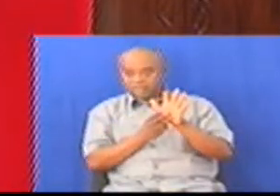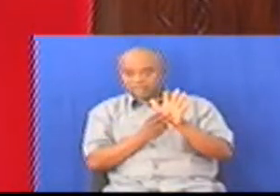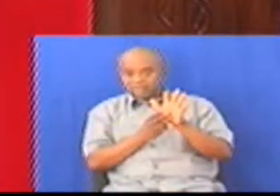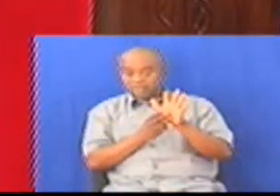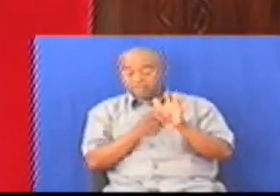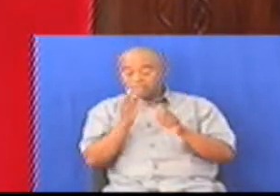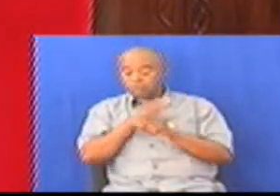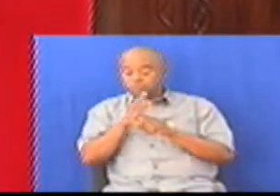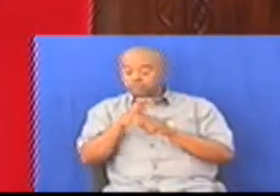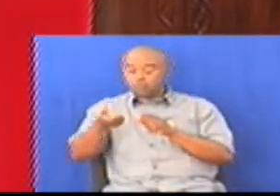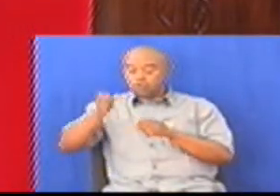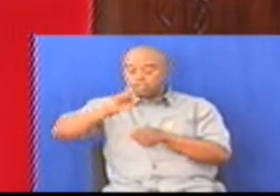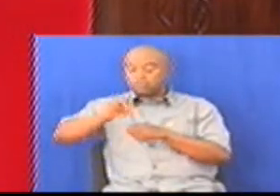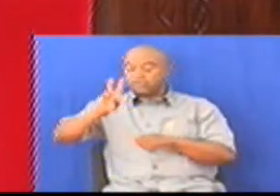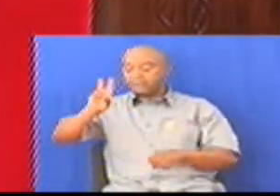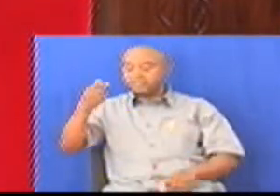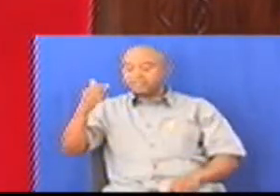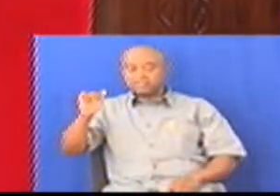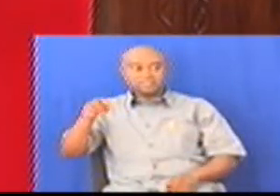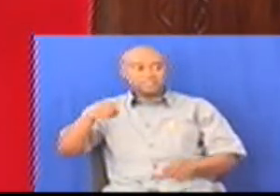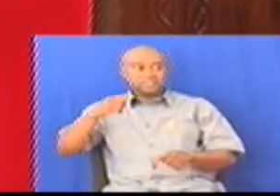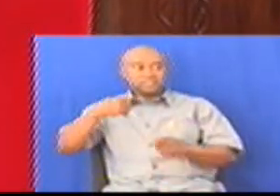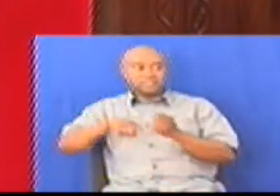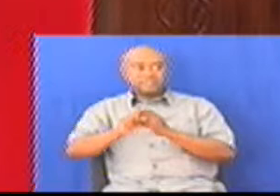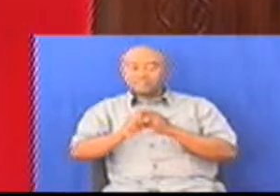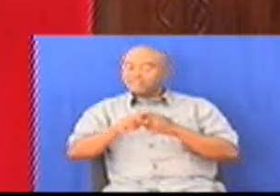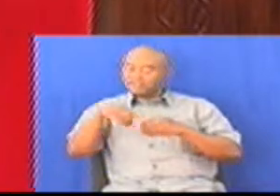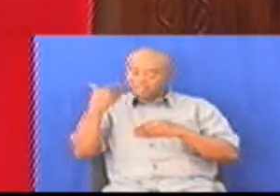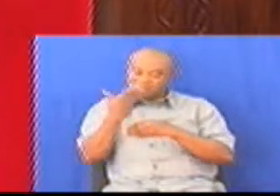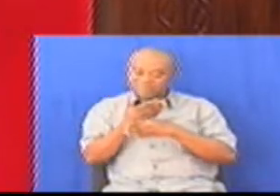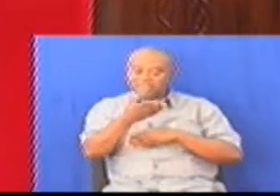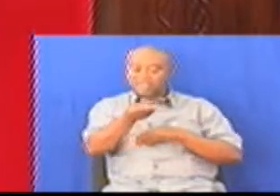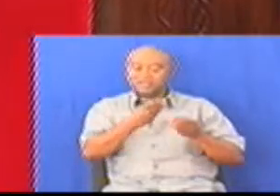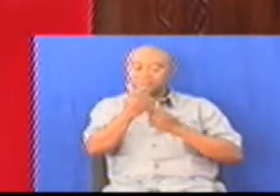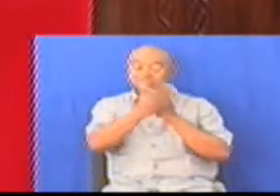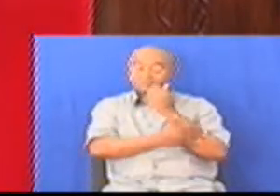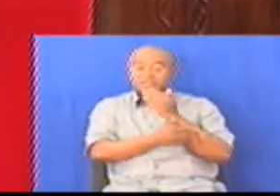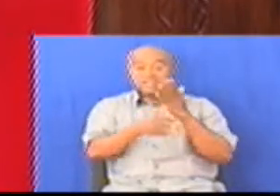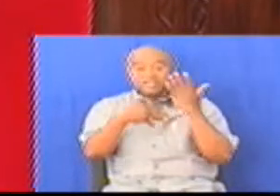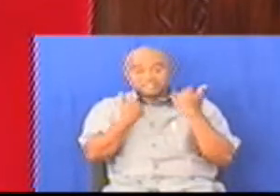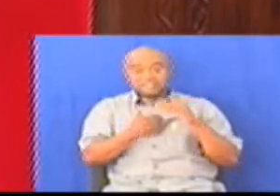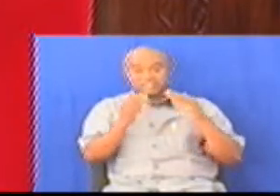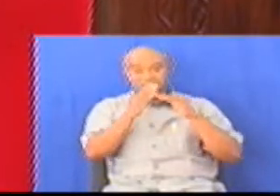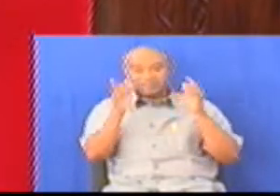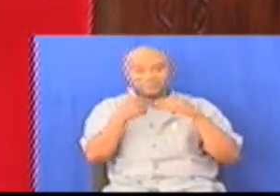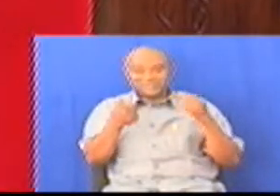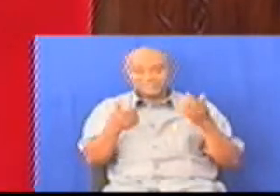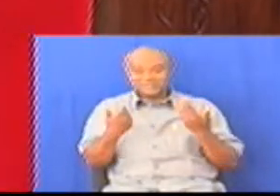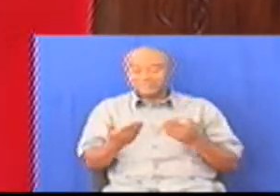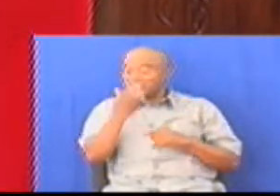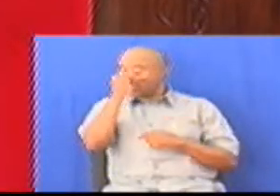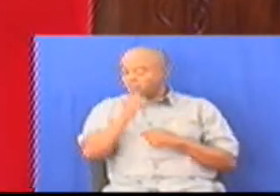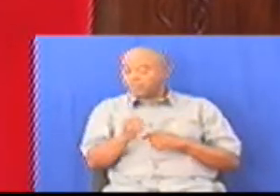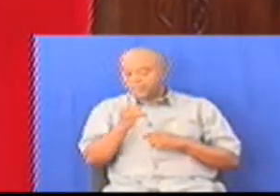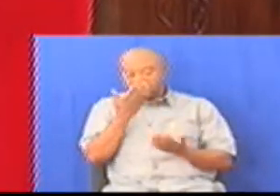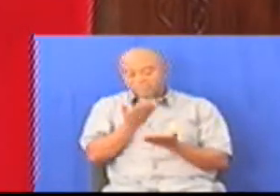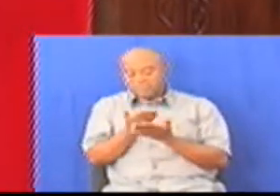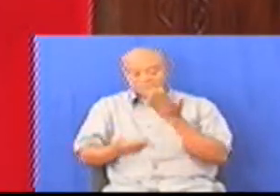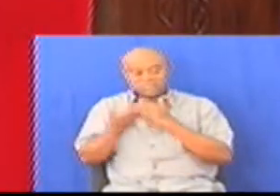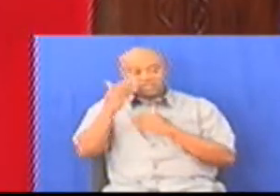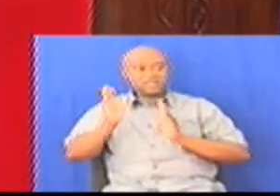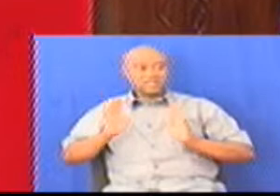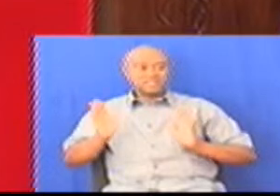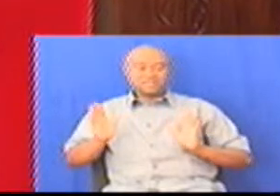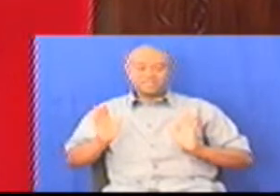ongezeko la thamani kwenye bima ya kilimo cha mazao itasamehewa. Kambi rasmi ya upinzani bungeni haipingi mapendekezo ya serikali ya kutoa msamaha wa